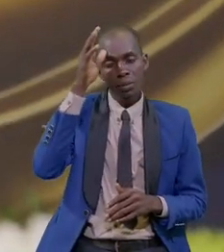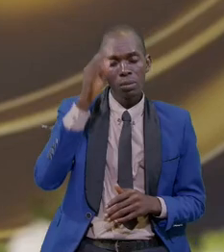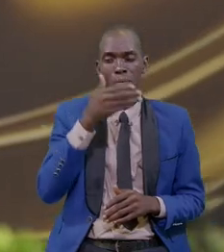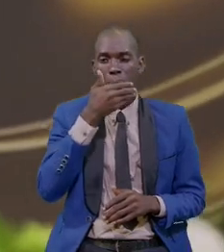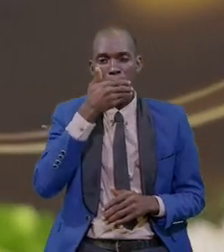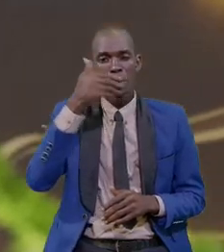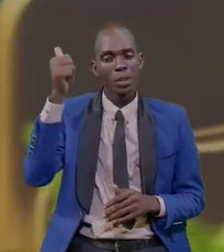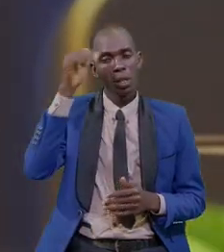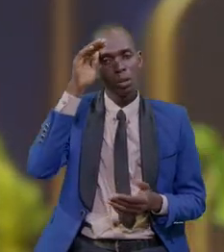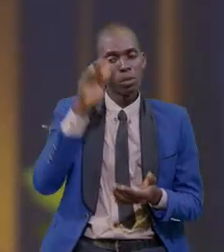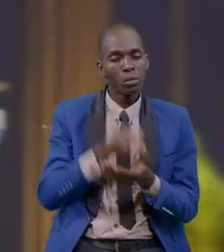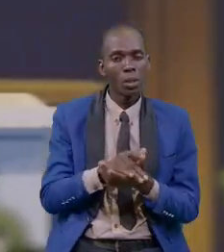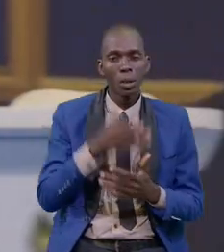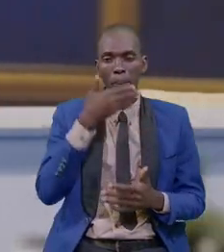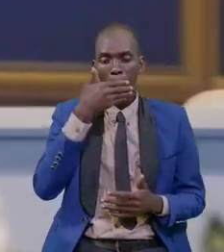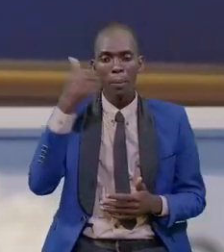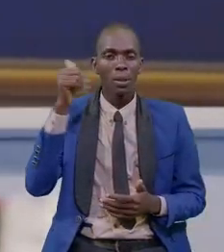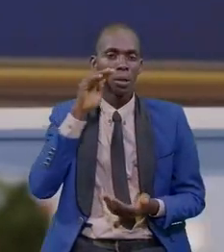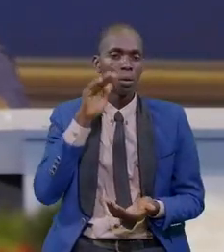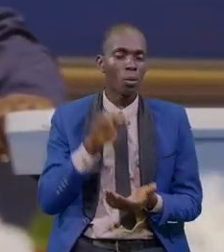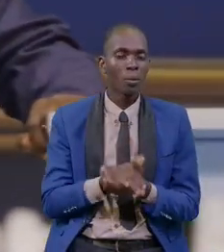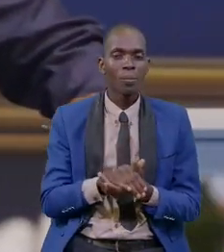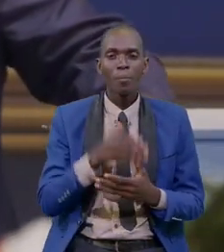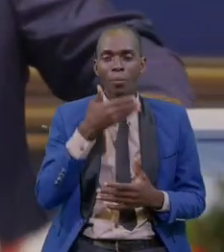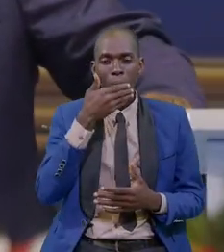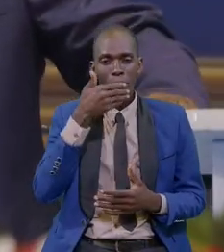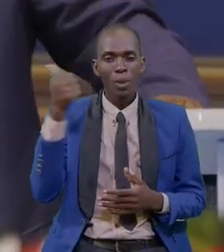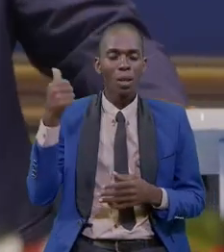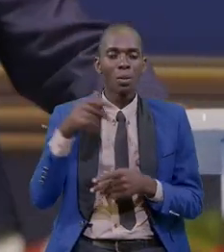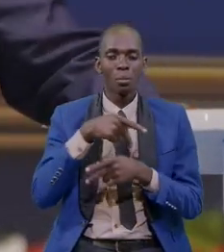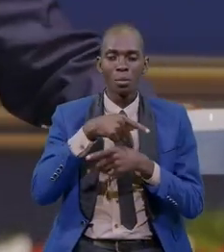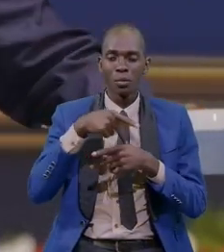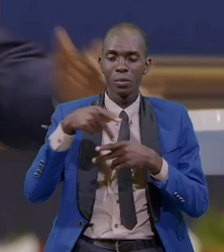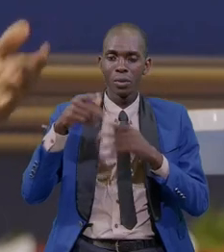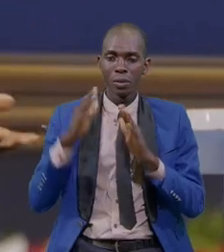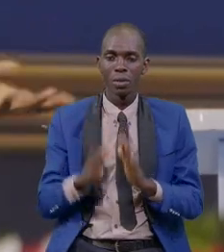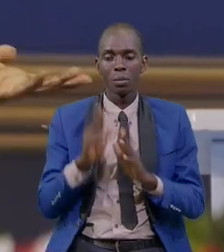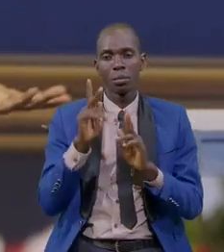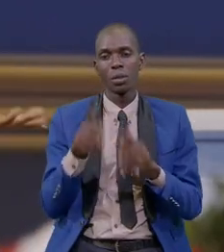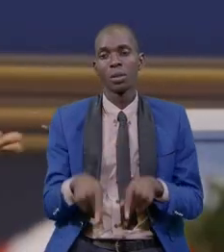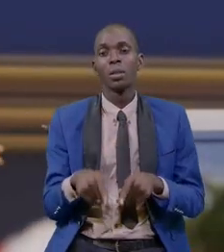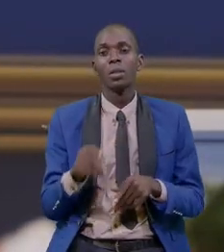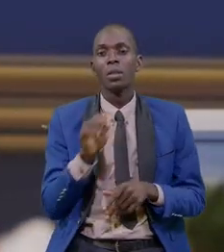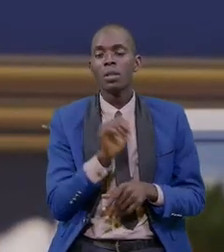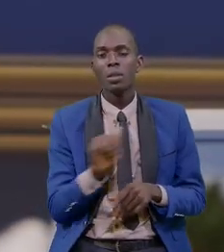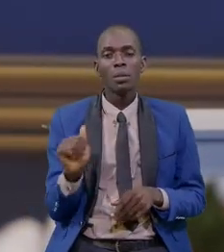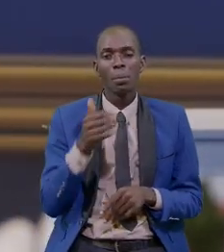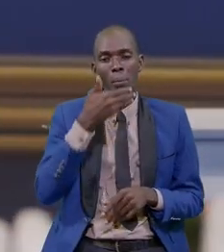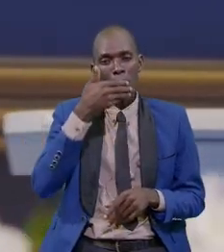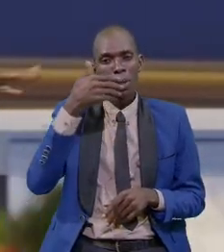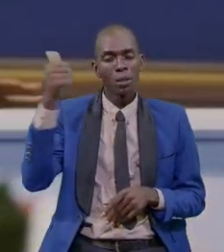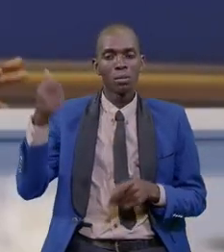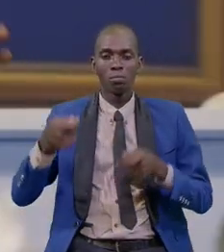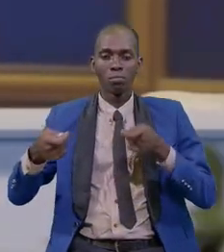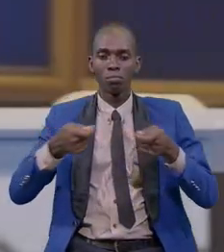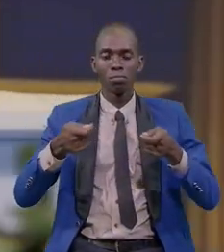des bons pères, devenir des bonnes femmes, devenir des bons maris, devenir des professionnels meilleurs et des